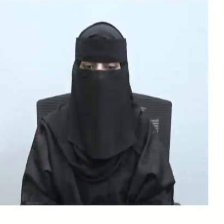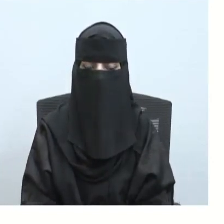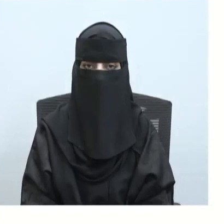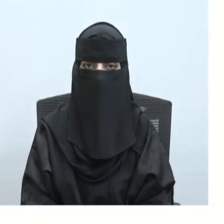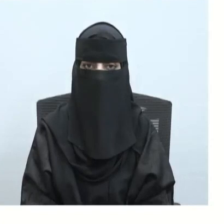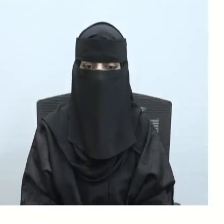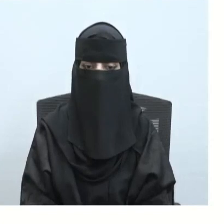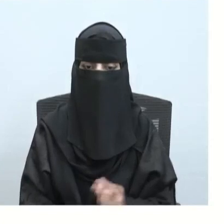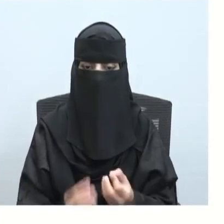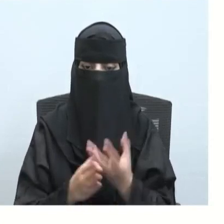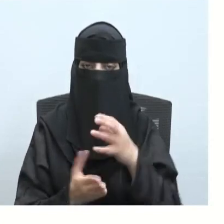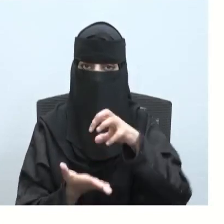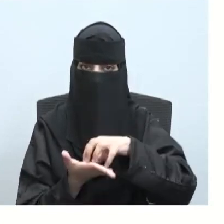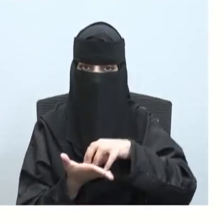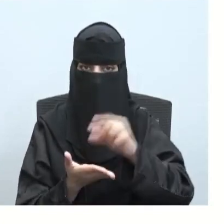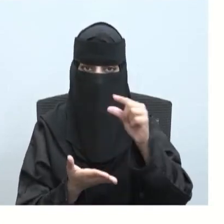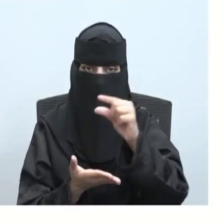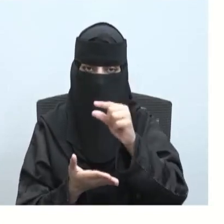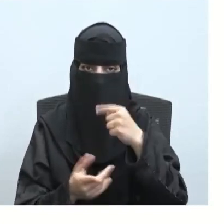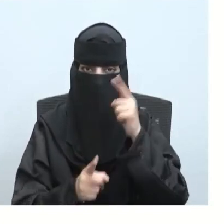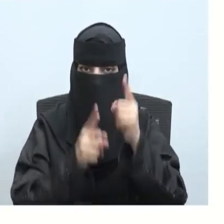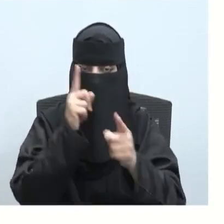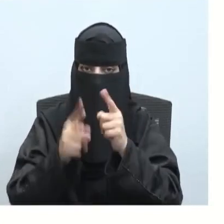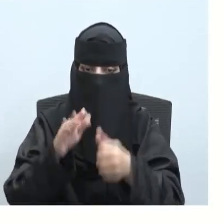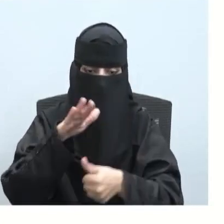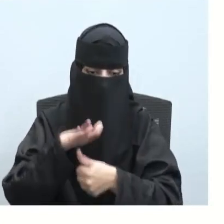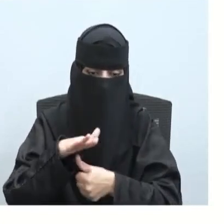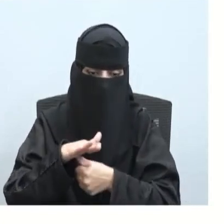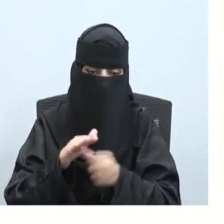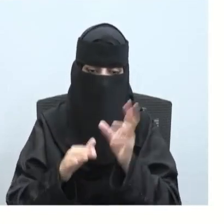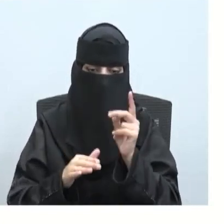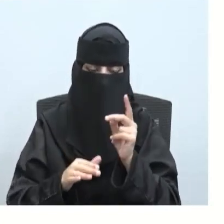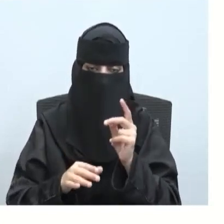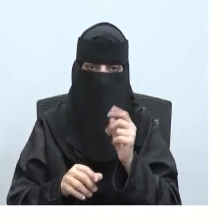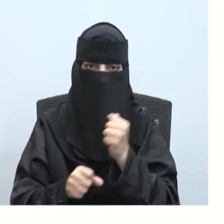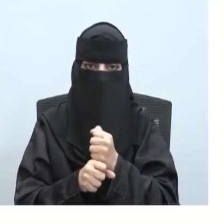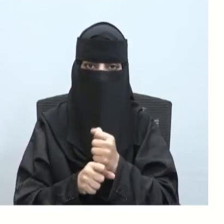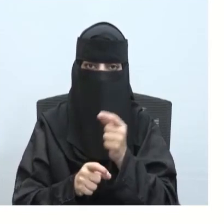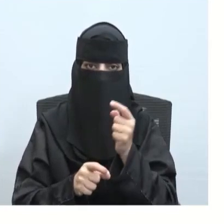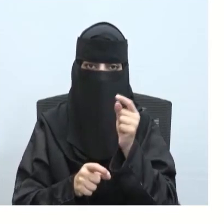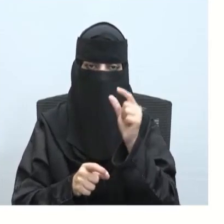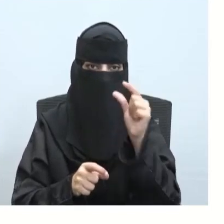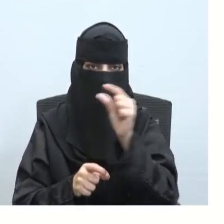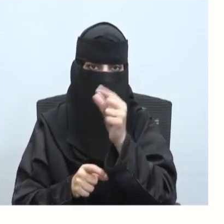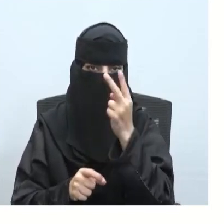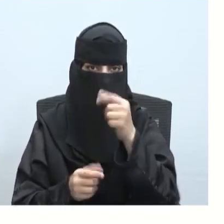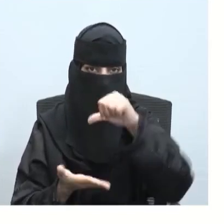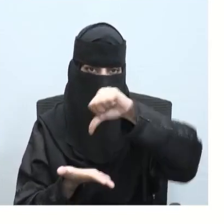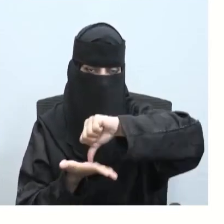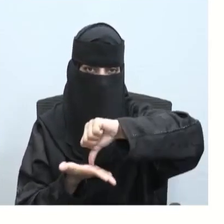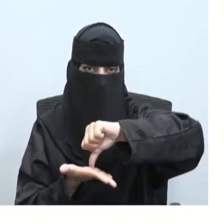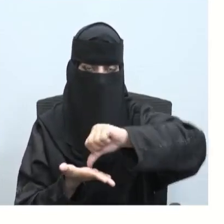إذن أنشأنا عقدة المتحكم الرئيس وأيضا عقدتين وسطى